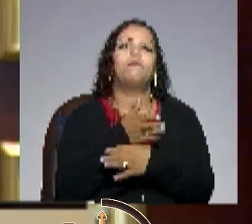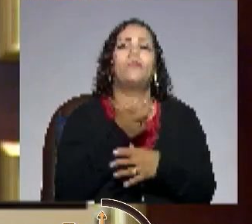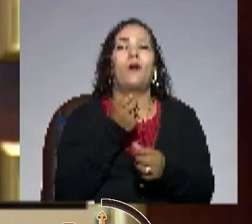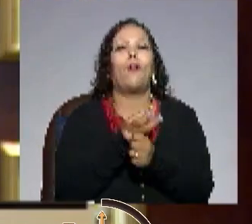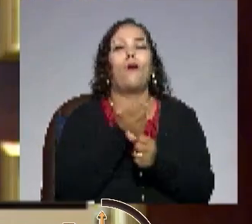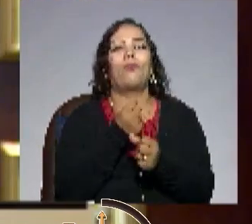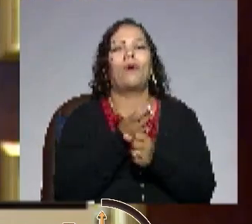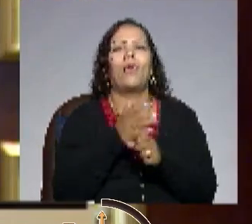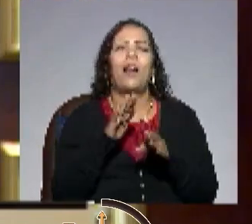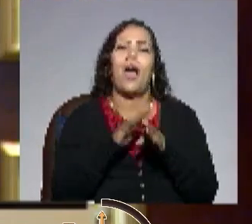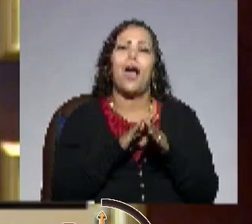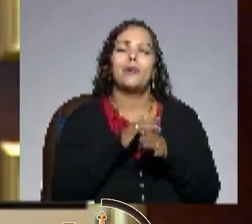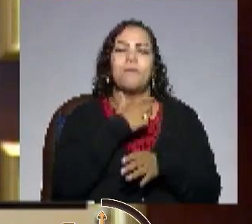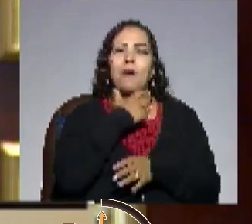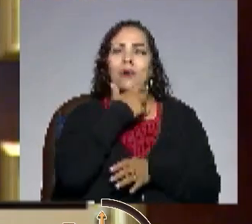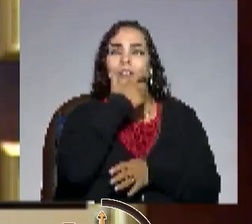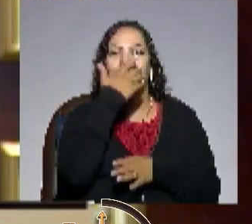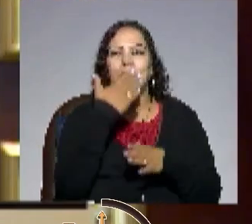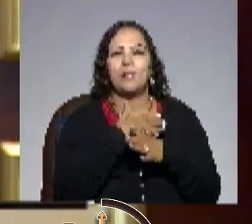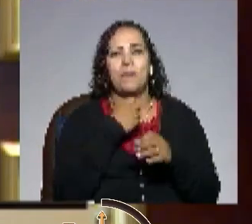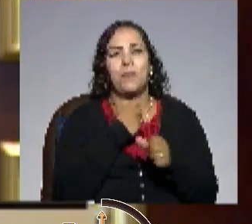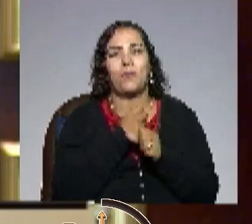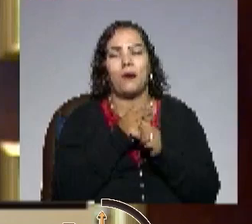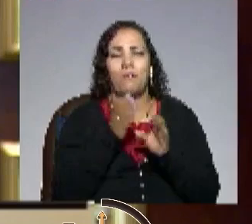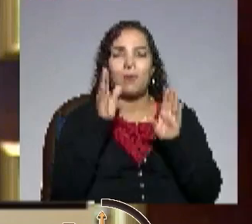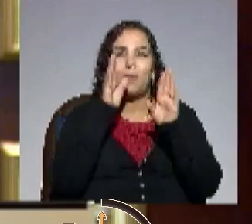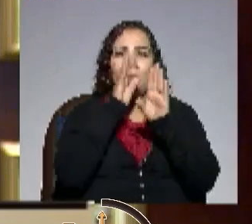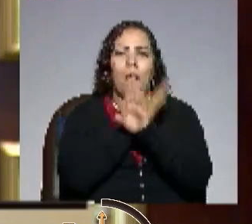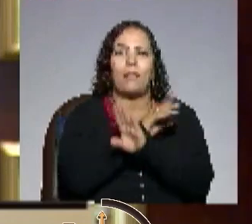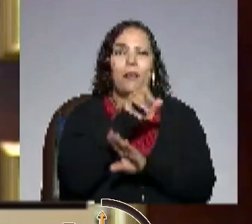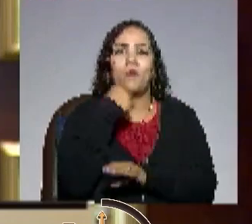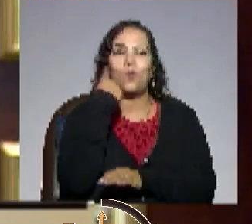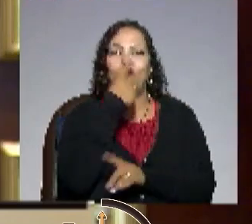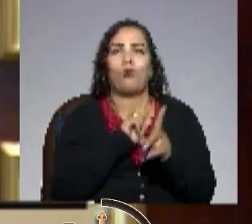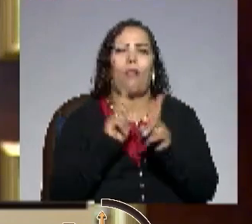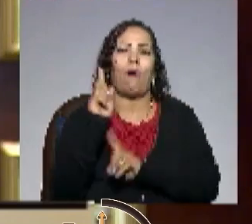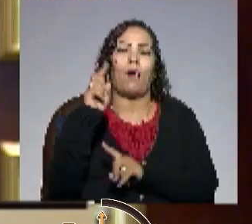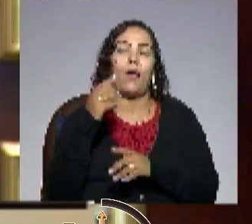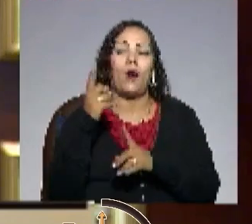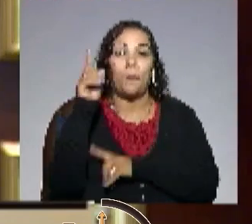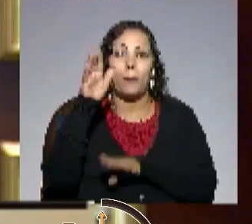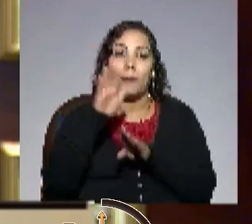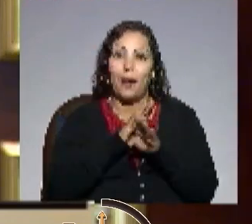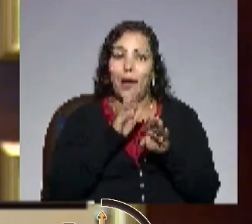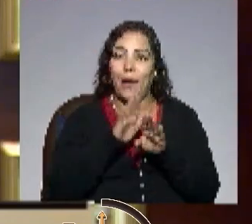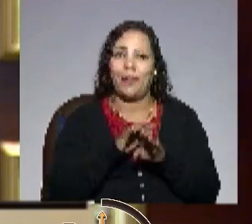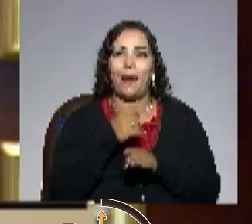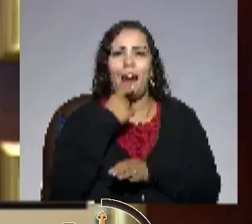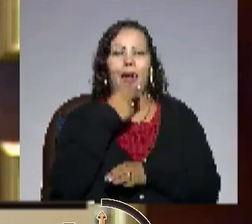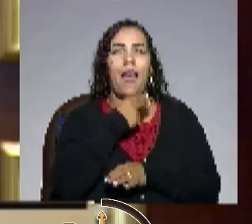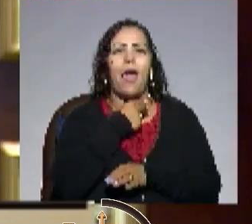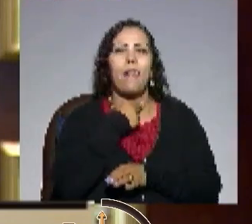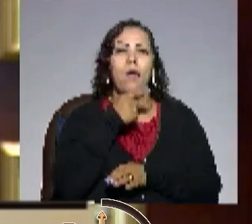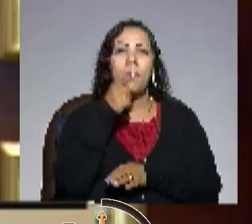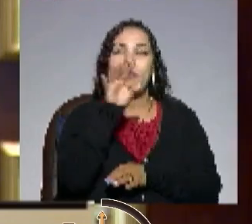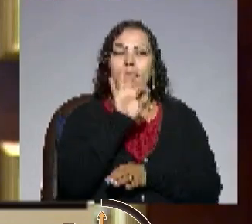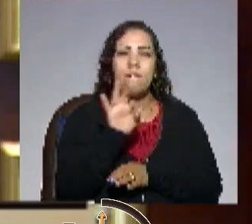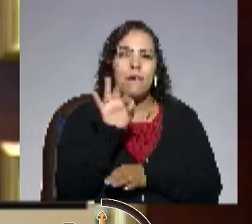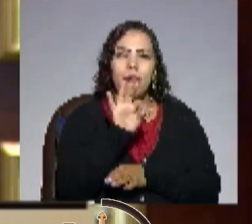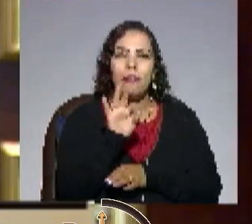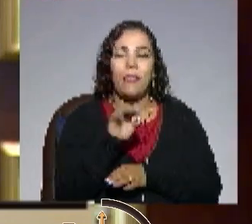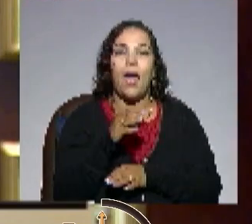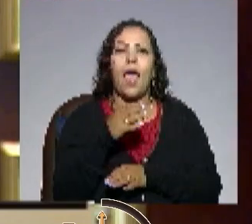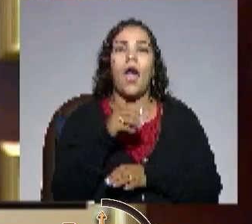وشعرنا بخزي الخطيه فاختبئ من ربنا ربنا بحنيته سال ادم قال له ادم انت فين